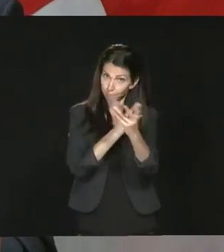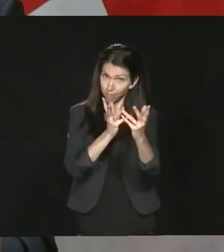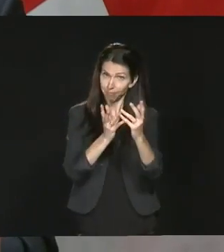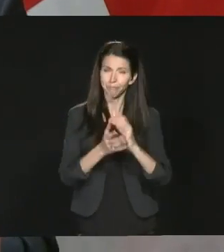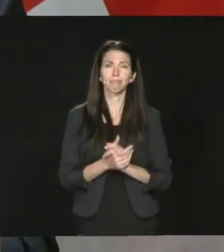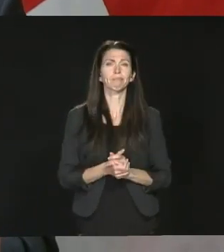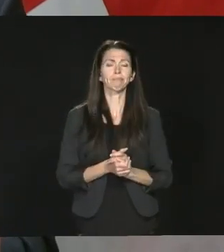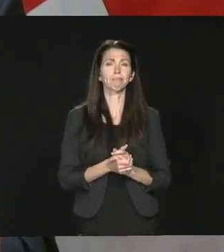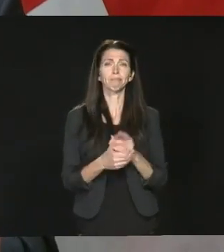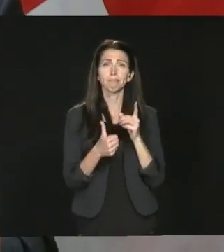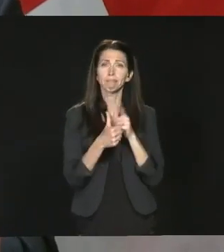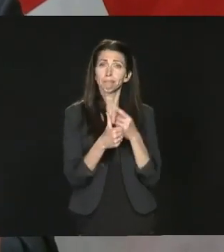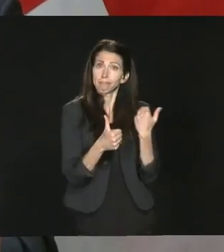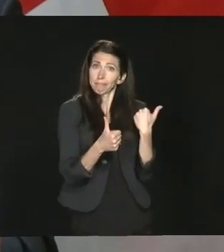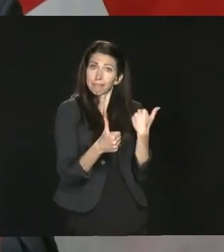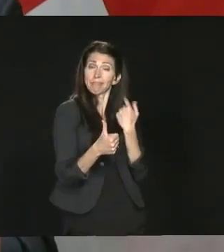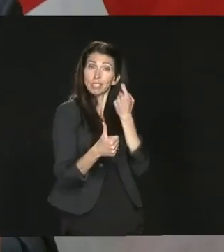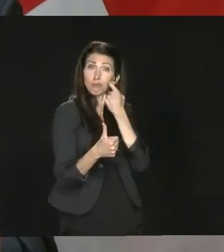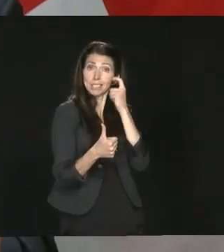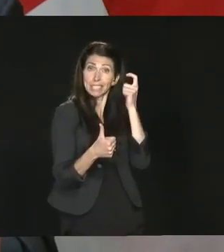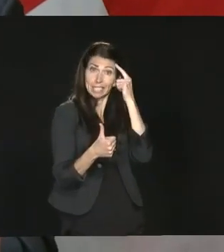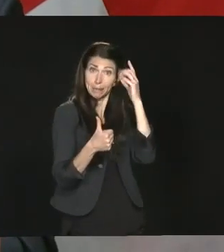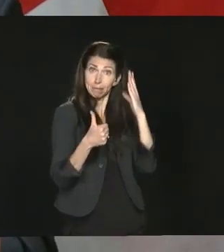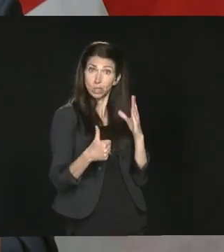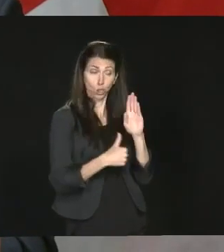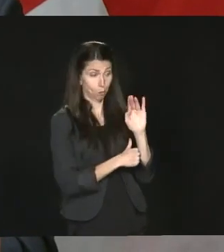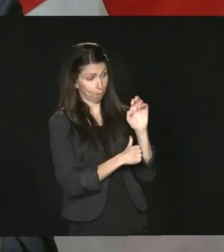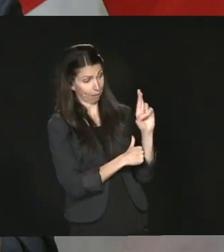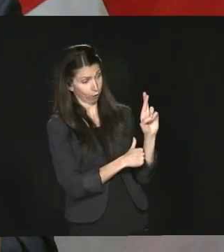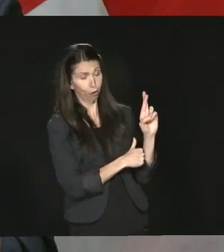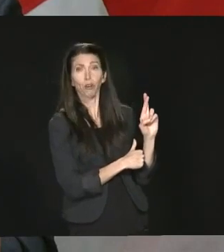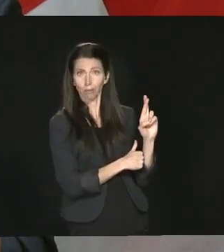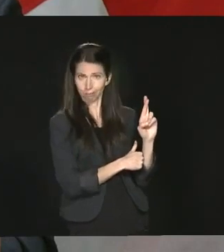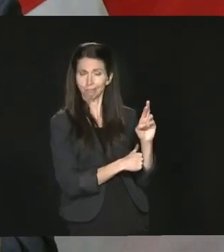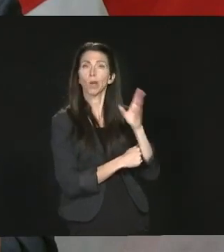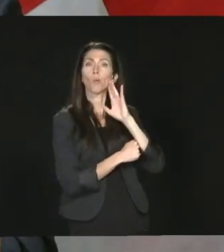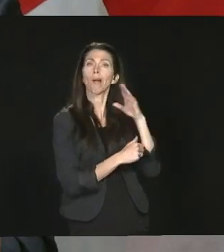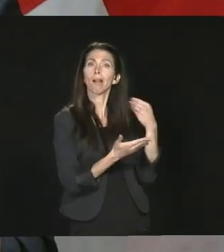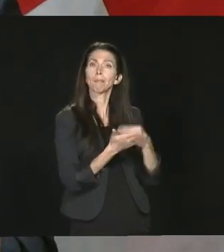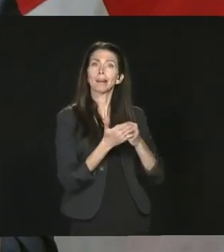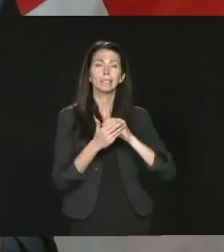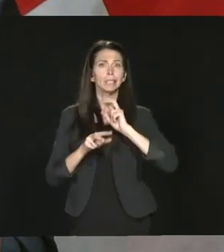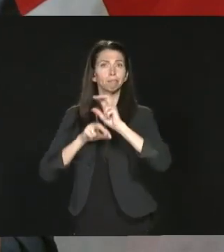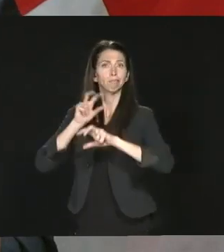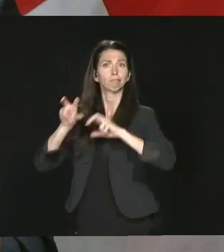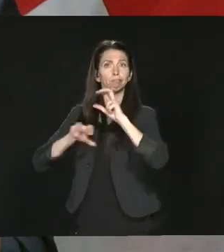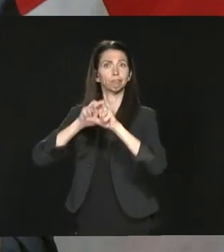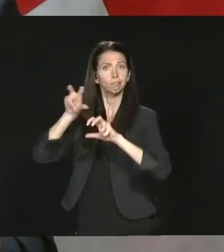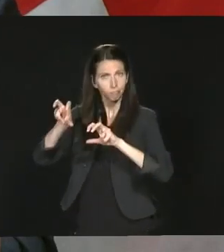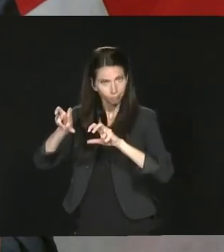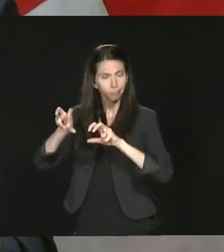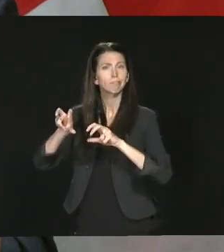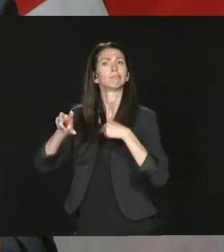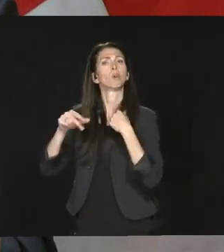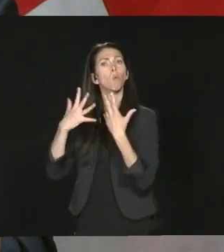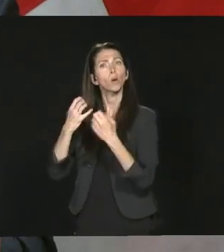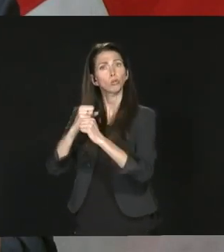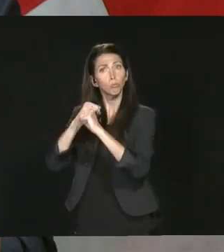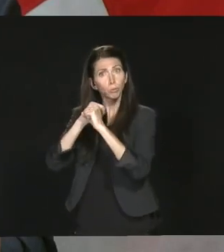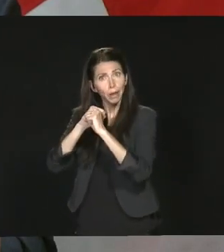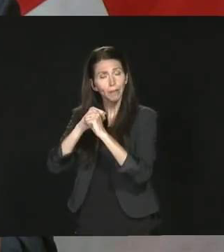pour protéger les agents et les personnes qui vivent et travaillent en milieu d'établissements correctionnels, mais aussi